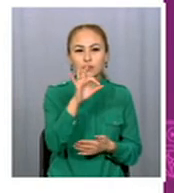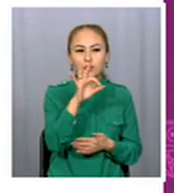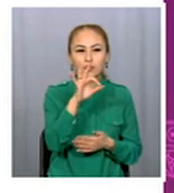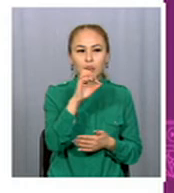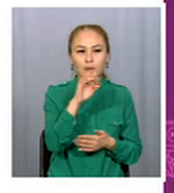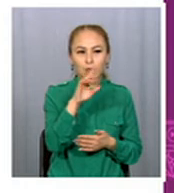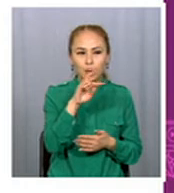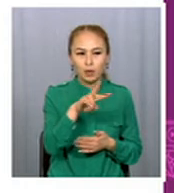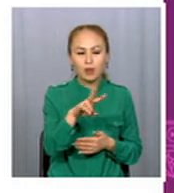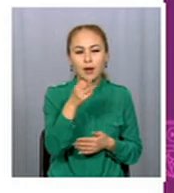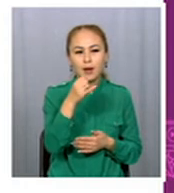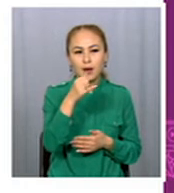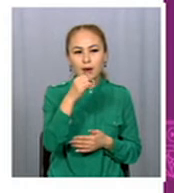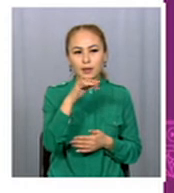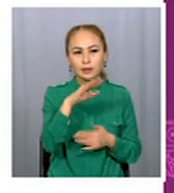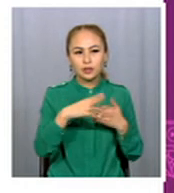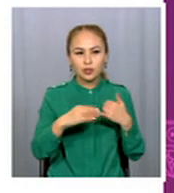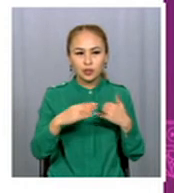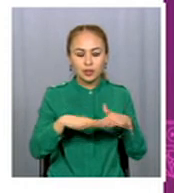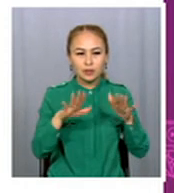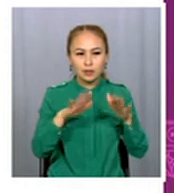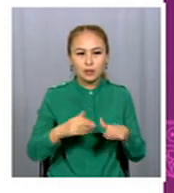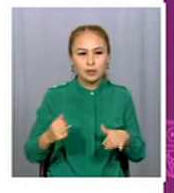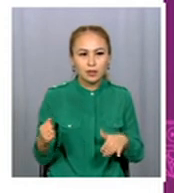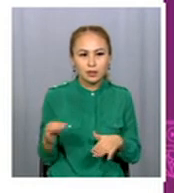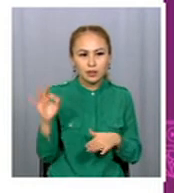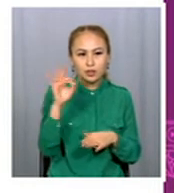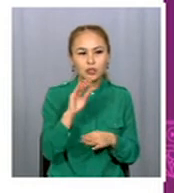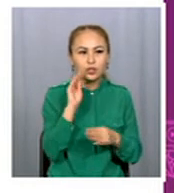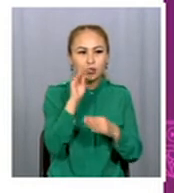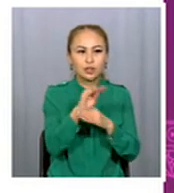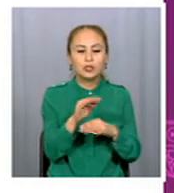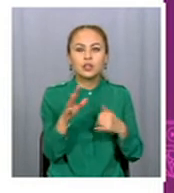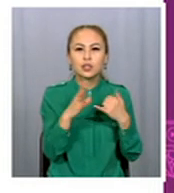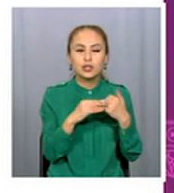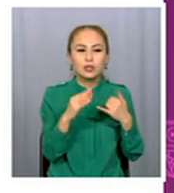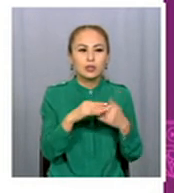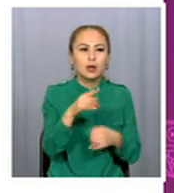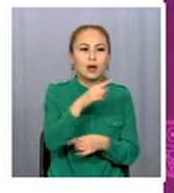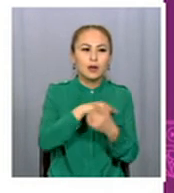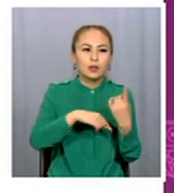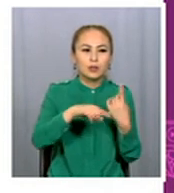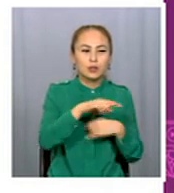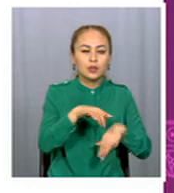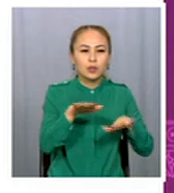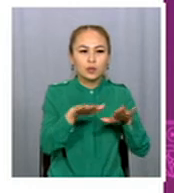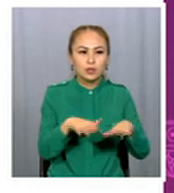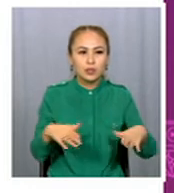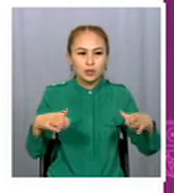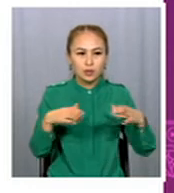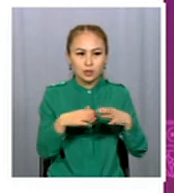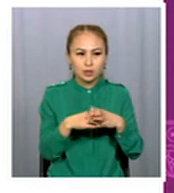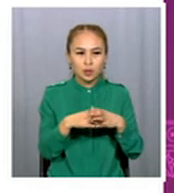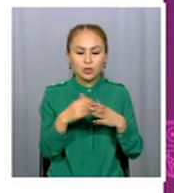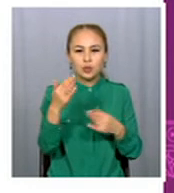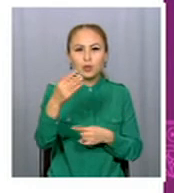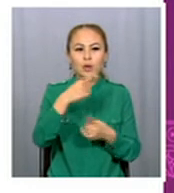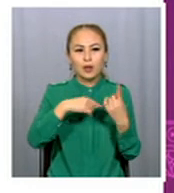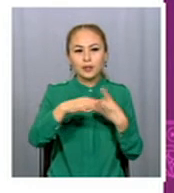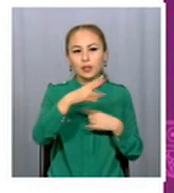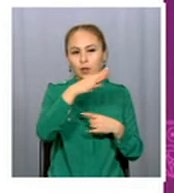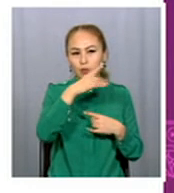олар Ерболға айдың жер серігі екенін және жерді айнала қозғалатынын,